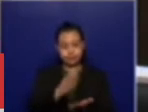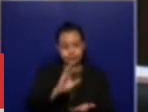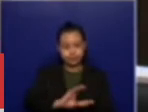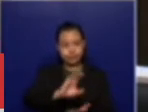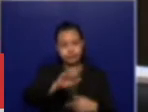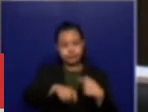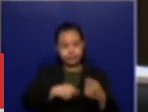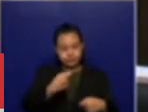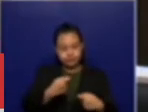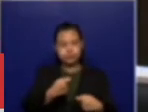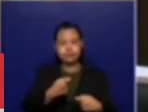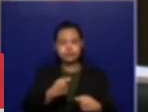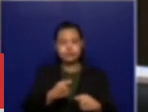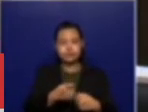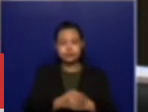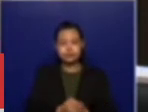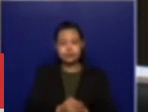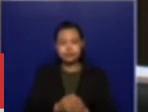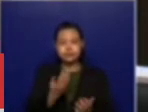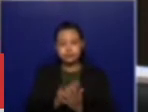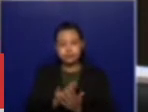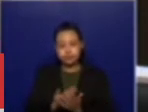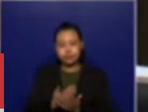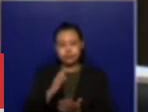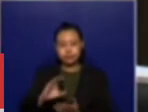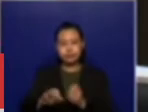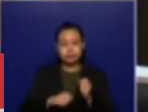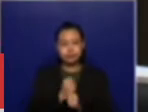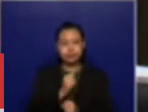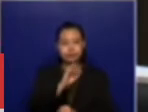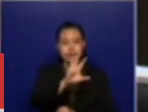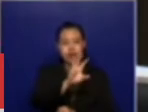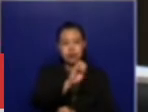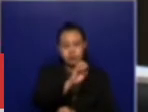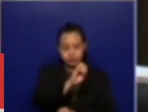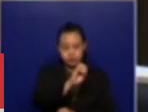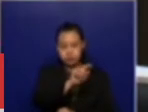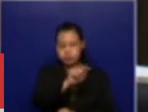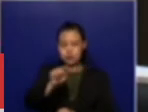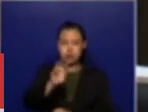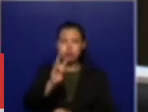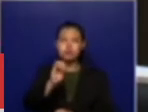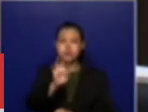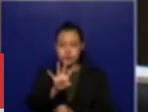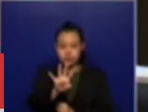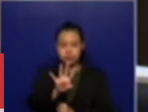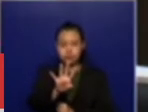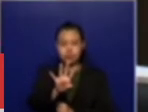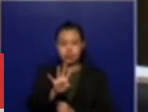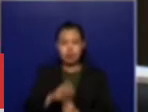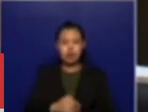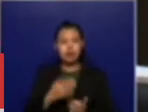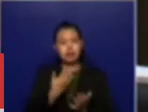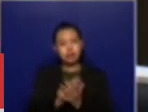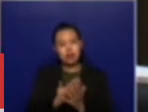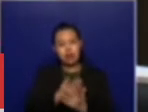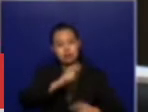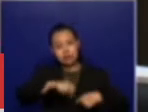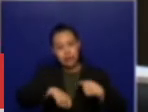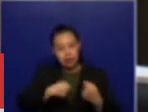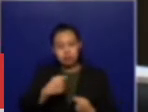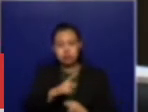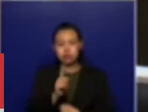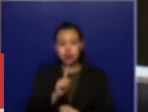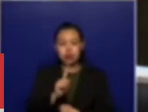ำกับรายจ่ายลงทุนตั้งแต่ปีงบประมาณ50ถึง64นะครับจะเห็นว่ารายจ่ายประจำเนี่ยโต